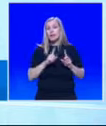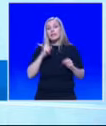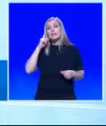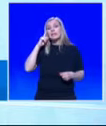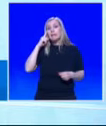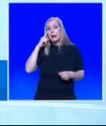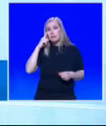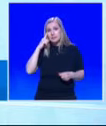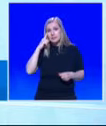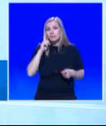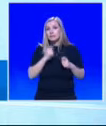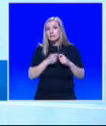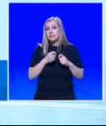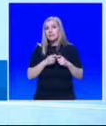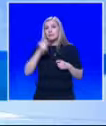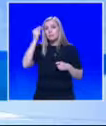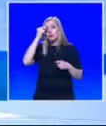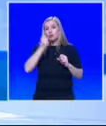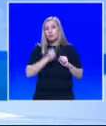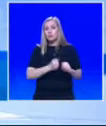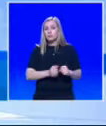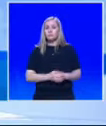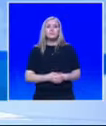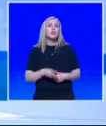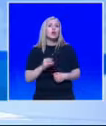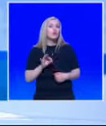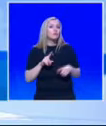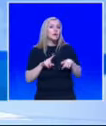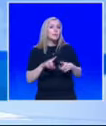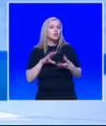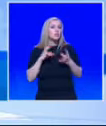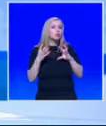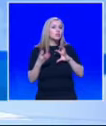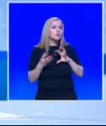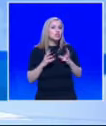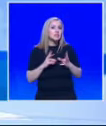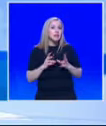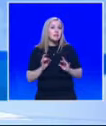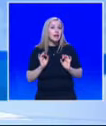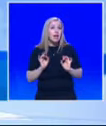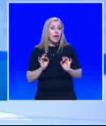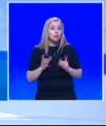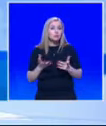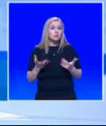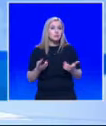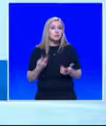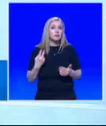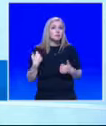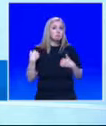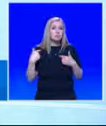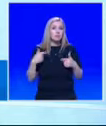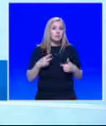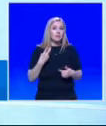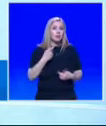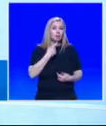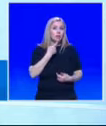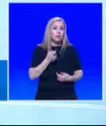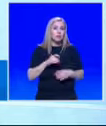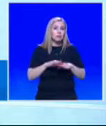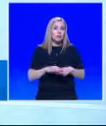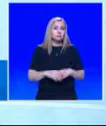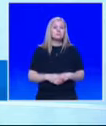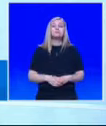замисъла на създателите на българската конституция. Но това беше политическата това реалност, беше политическата която попаднахме две години. Това беше почти политическата реалност